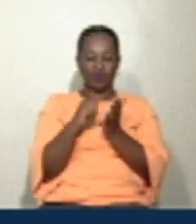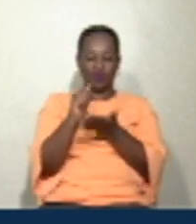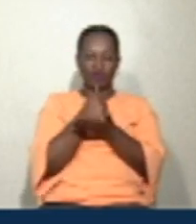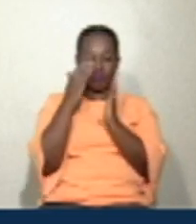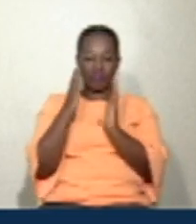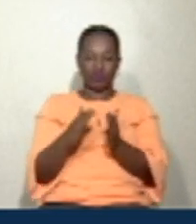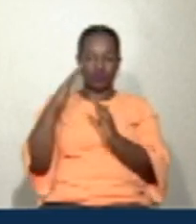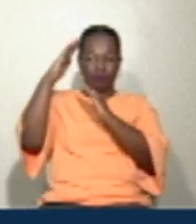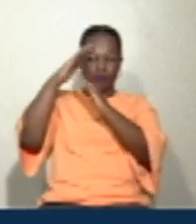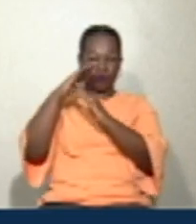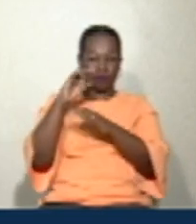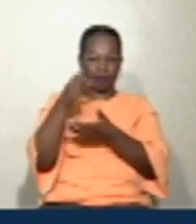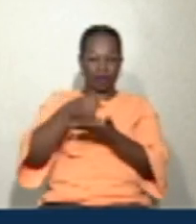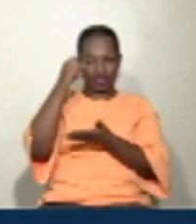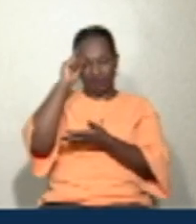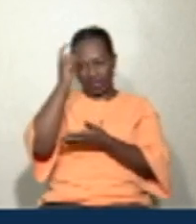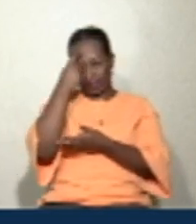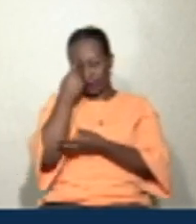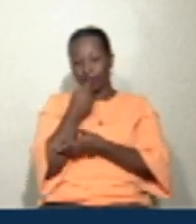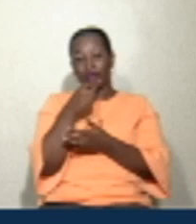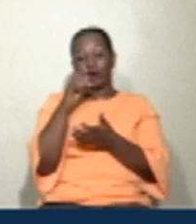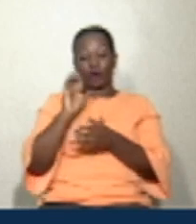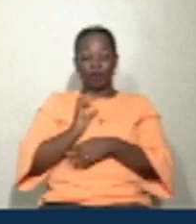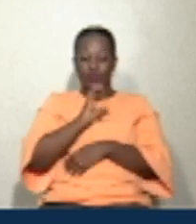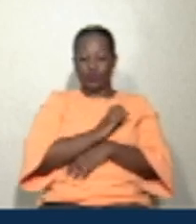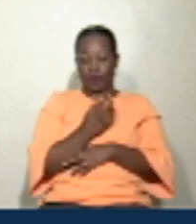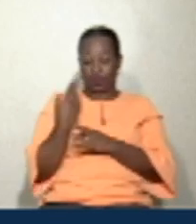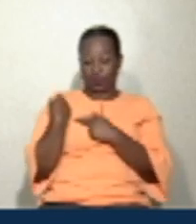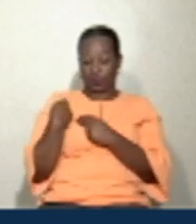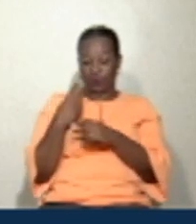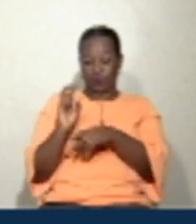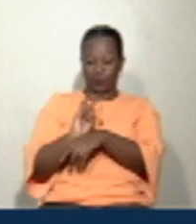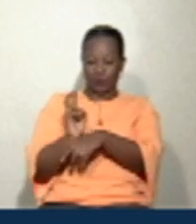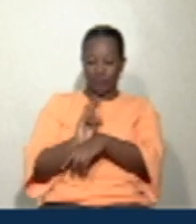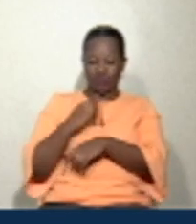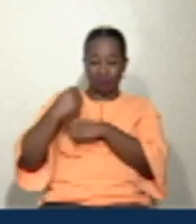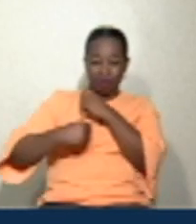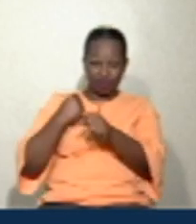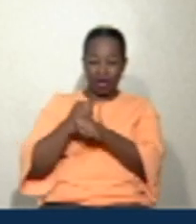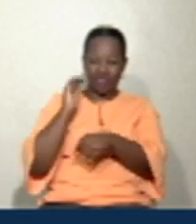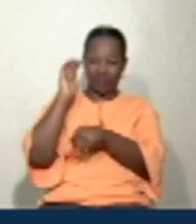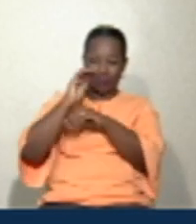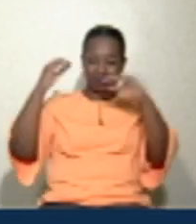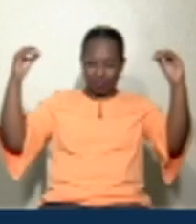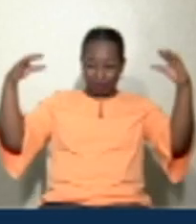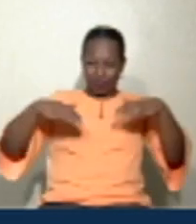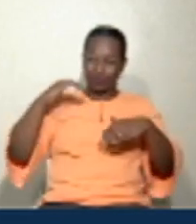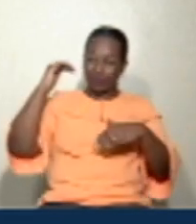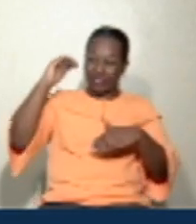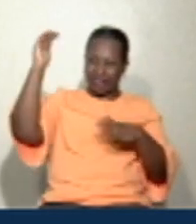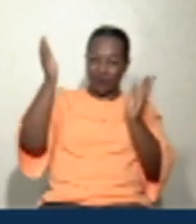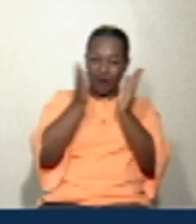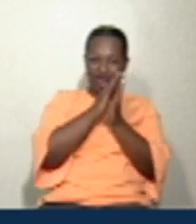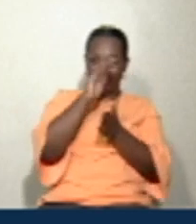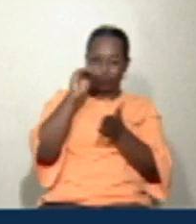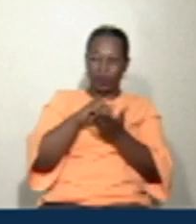leta. Komisiyo ishinzwe gukurikirana imikoreshereze y'imari n'umutungo by'igihugu buri mwaka ibariza mu ruhame inzego n'ibigo byagaragaweho